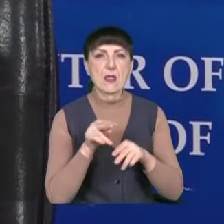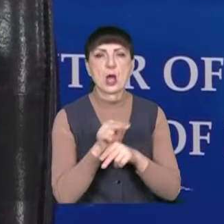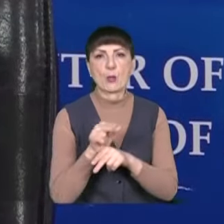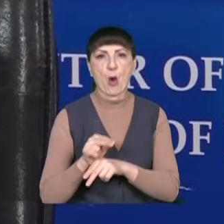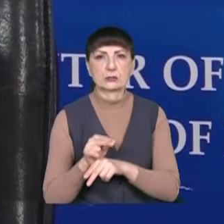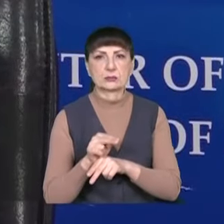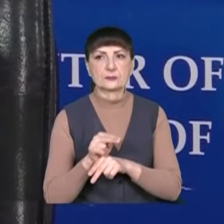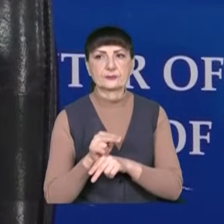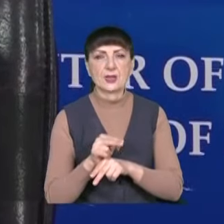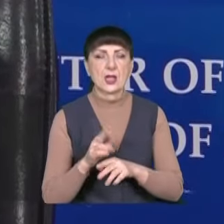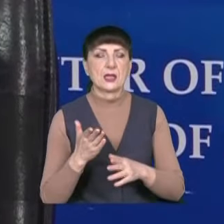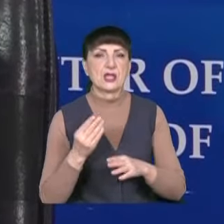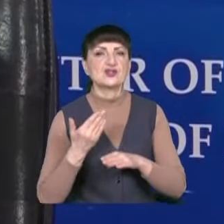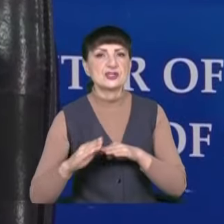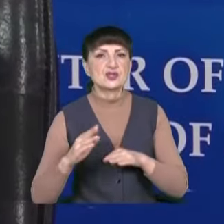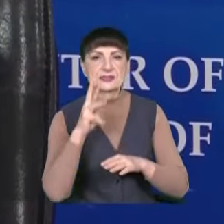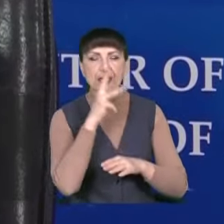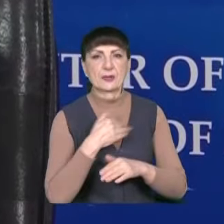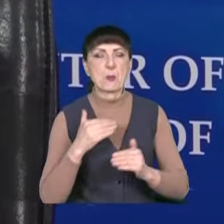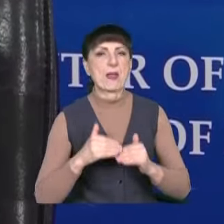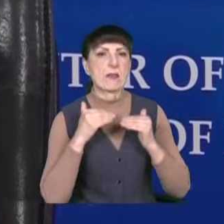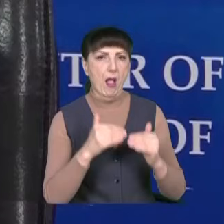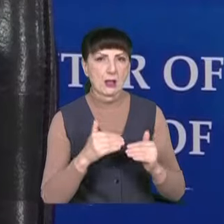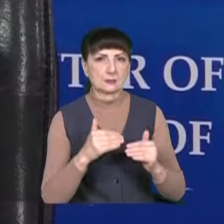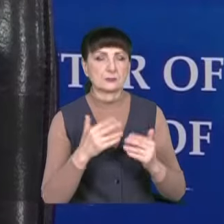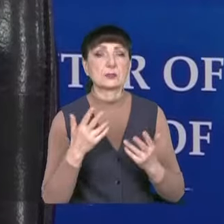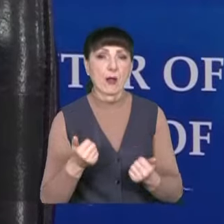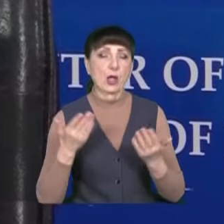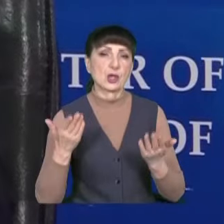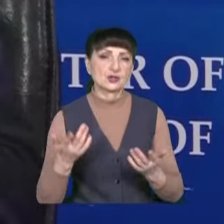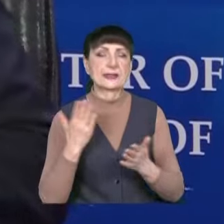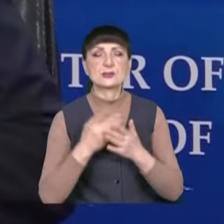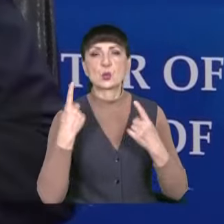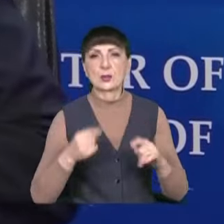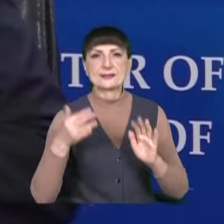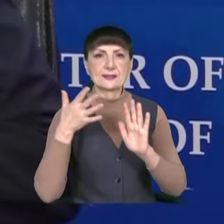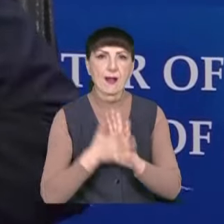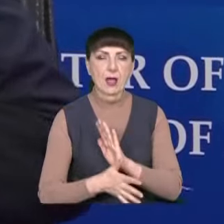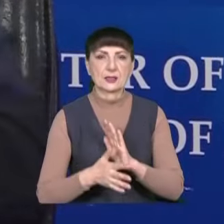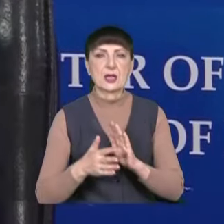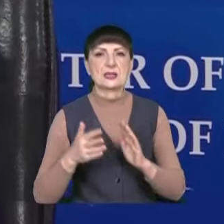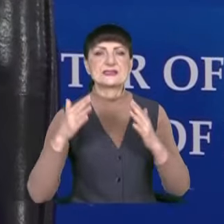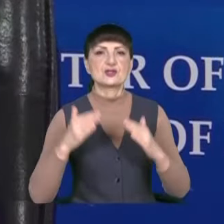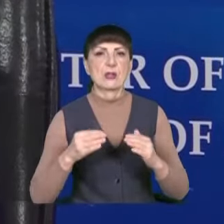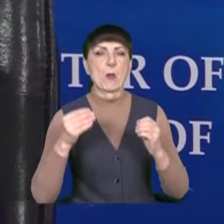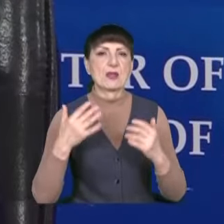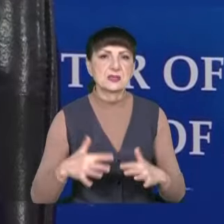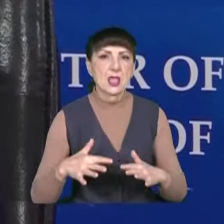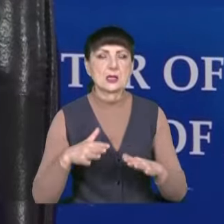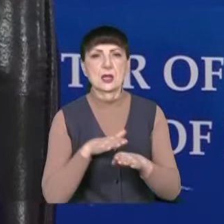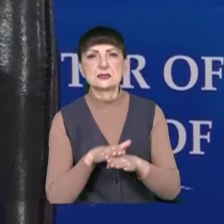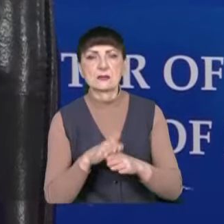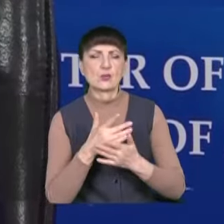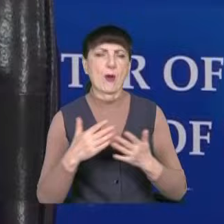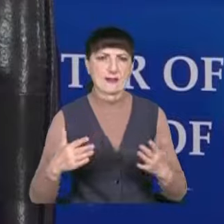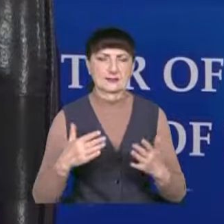и частично мы заработные платы подняли, включили. То есть, понятно, есть другие затраты, связанные со снижением потерь, связанные с реализацией